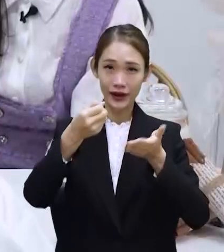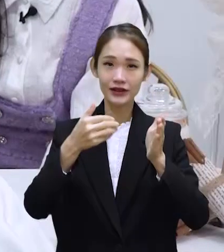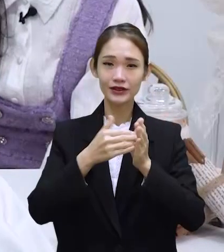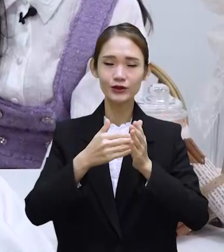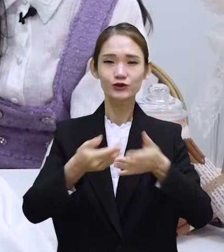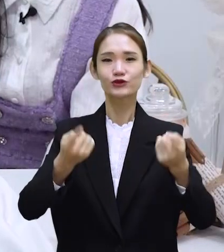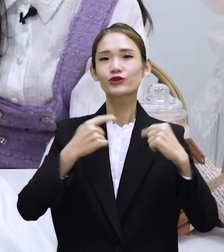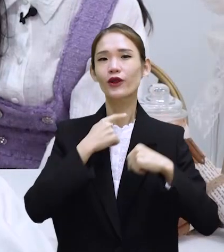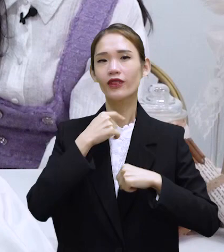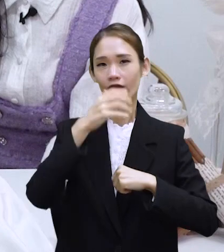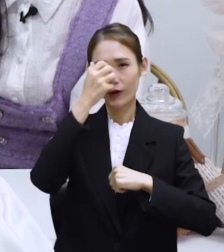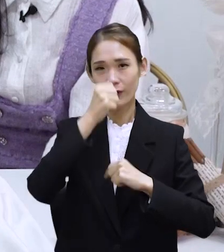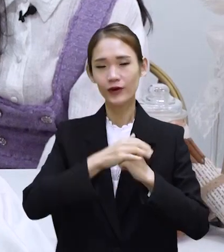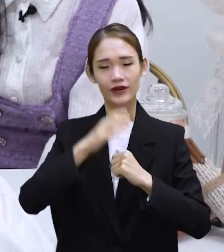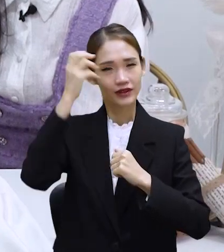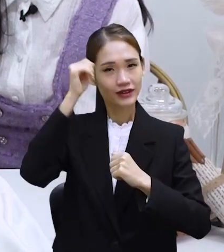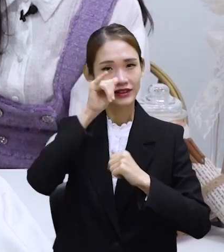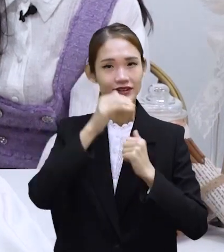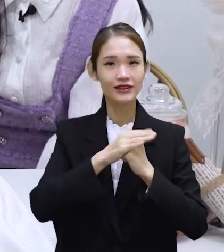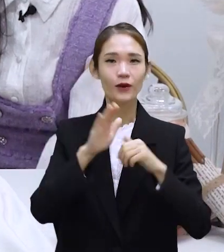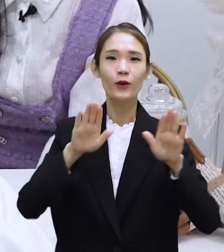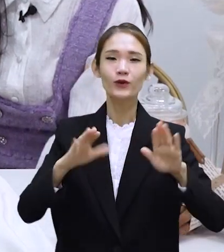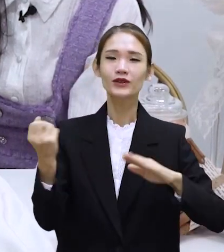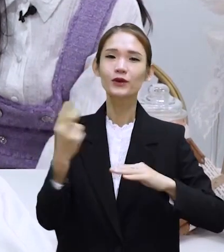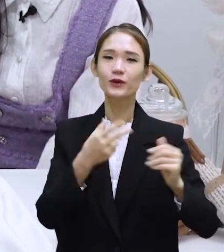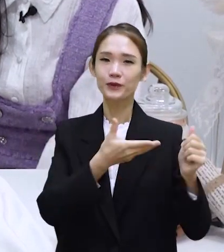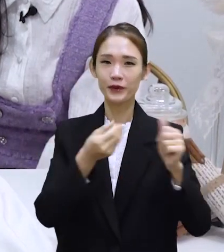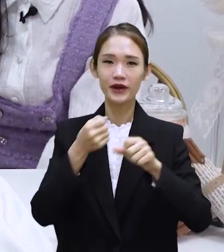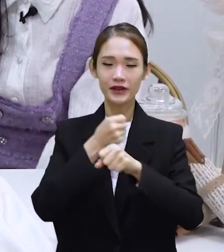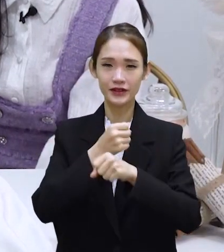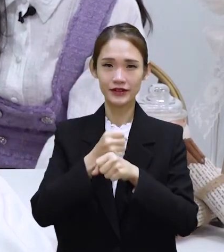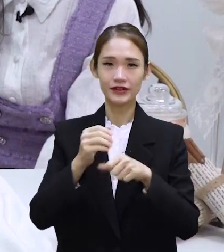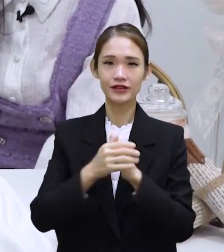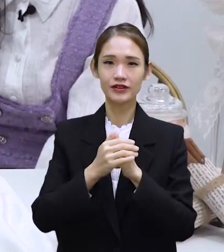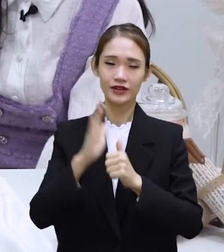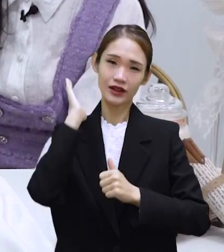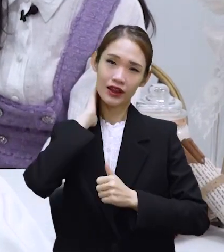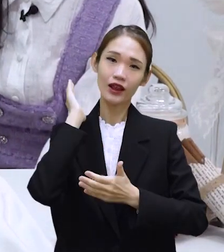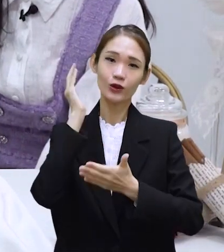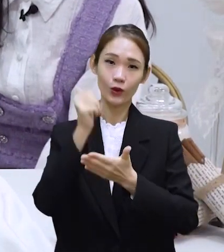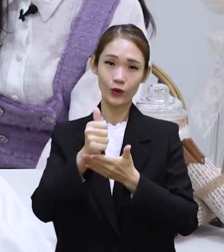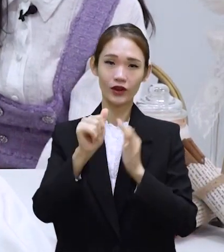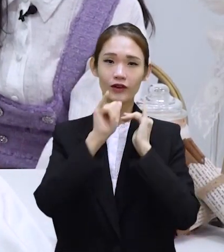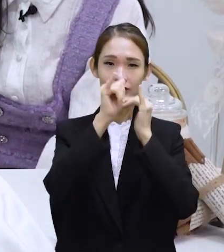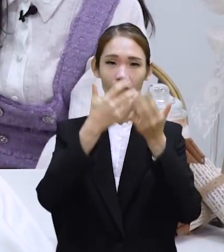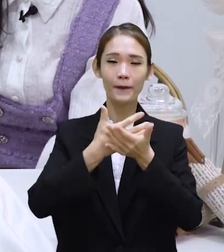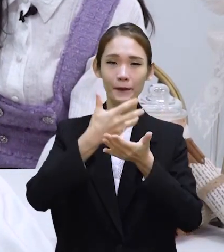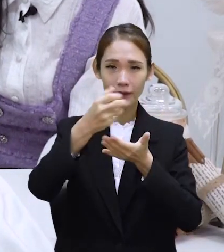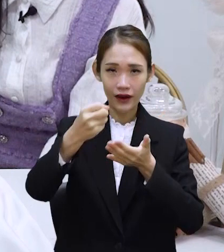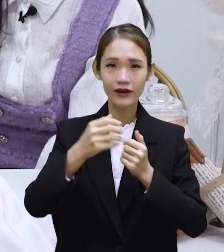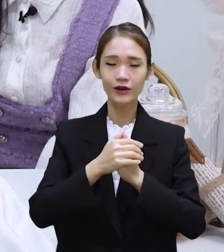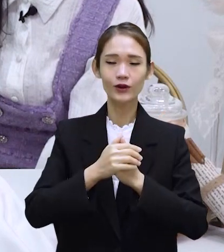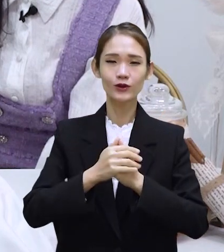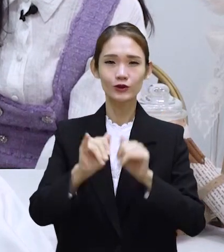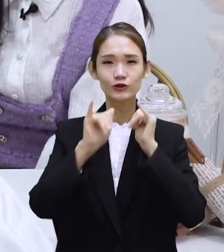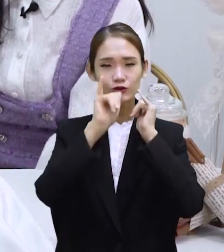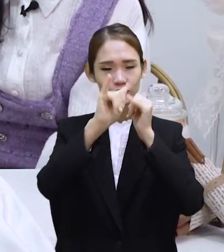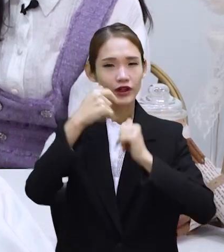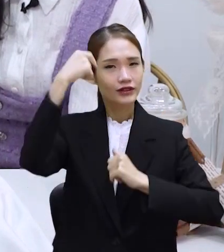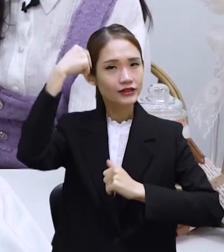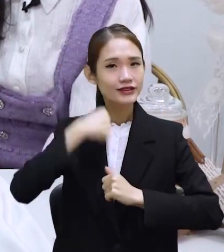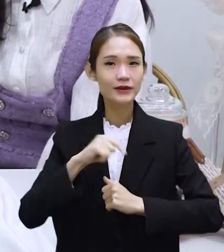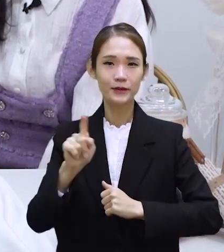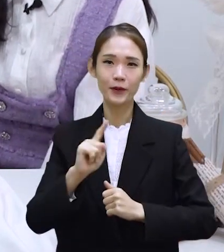단 만나 출연 해 주셔 썼는데 오늘 또 이렇게 해주셨어요 그때 대통령 상을 받고 진짜 좀 뒤늦은 뭐랄까